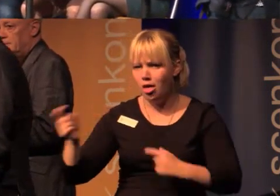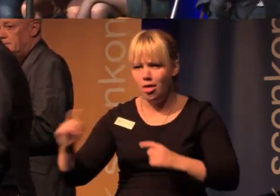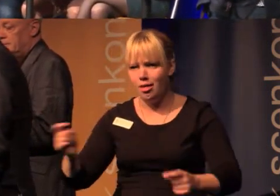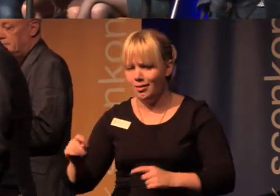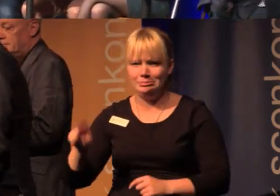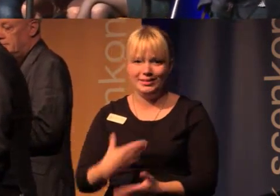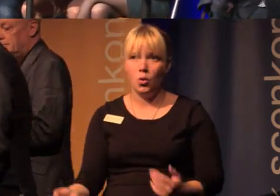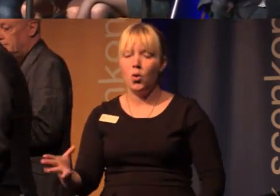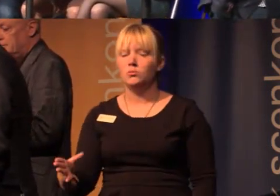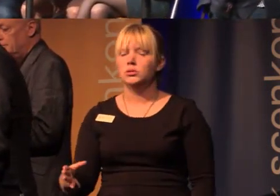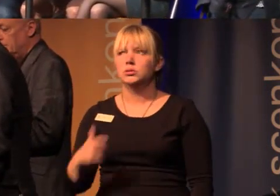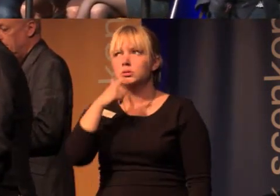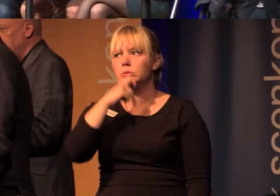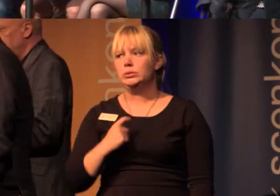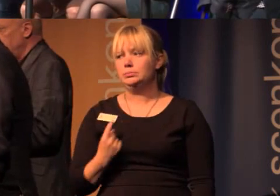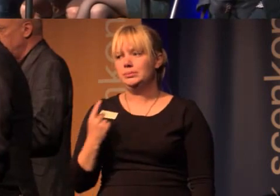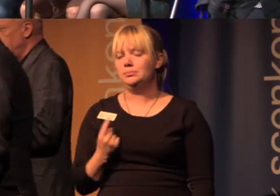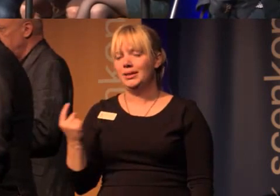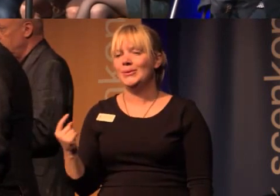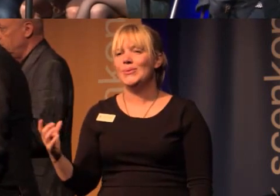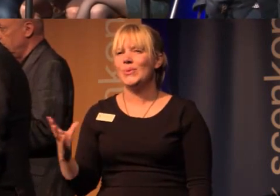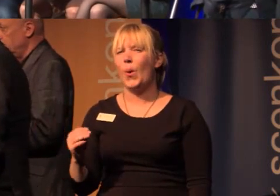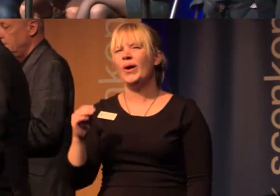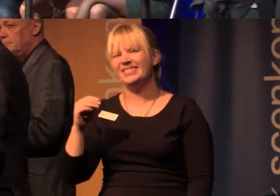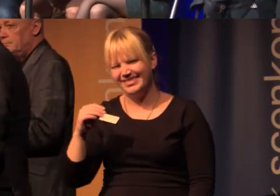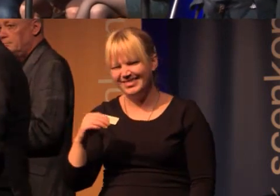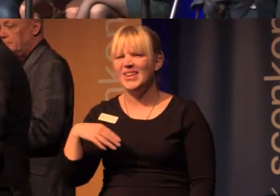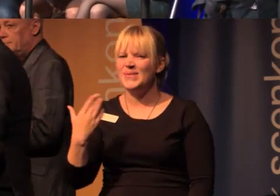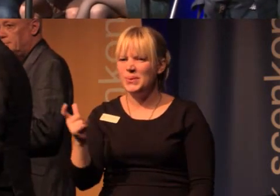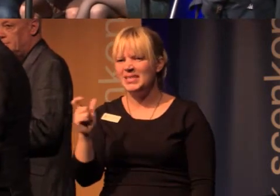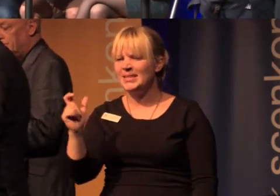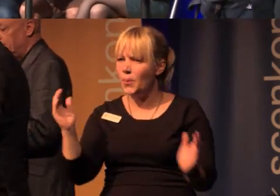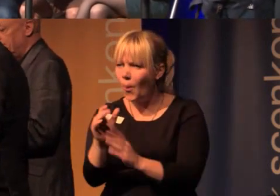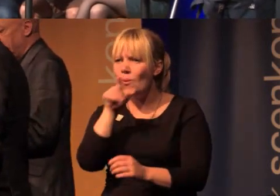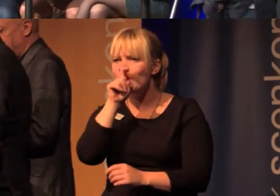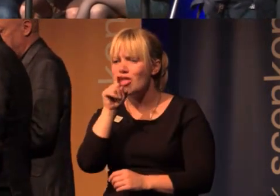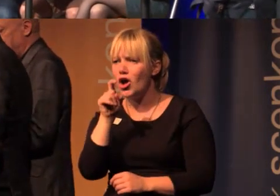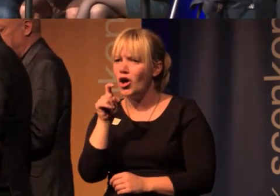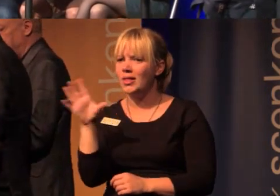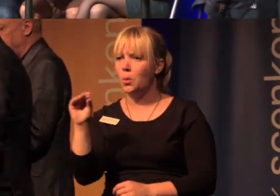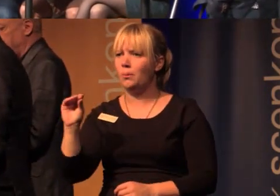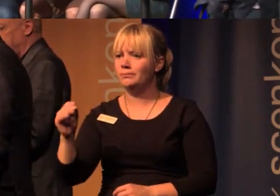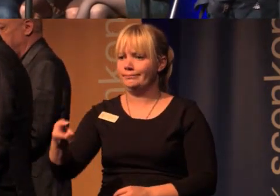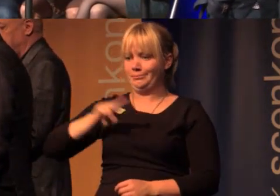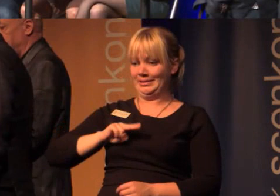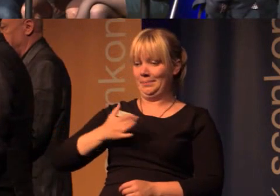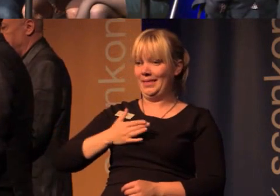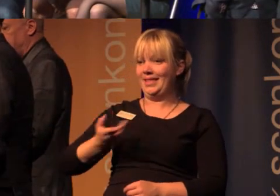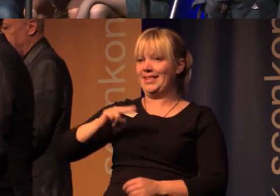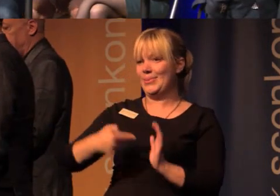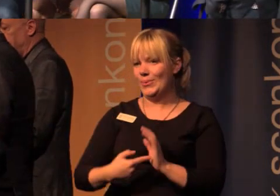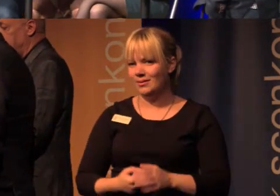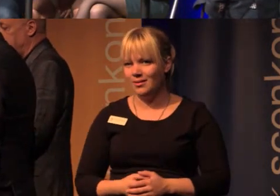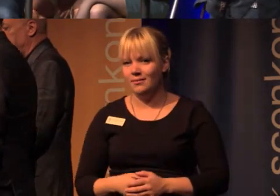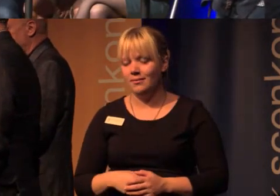sig otroligt sur över någonting så får man ju möjligen flika in då en kommentar när man har ordet nästa gång. För